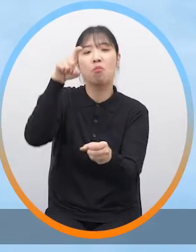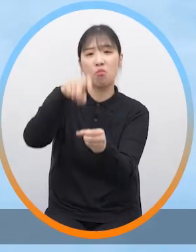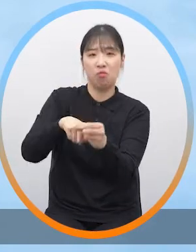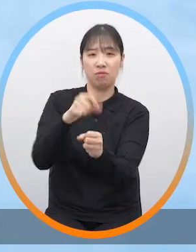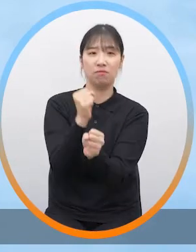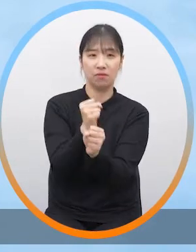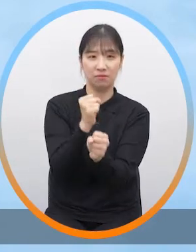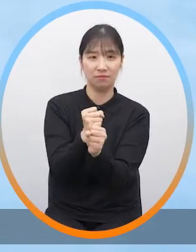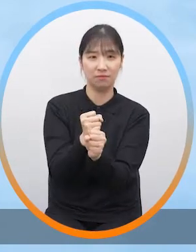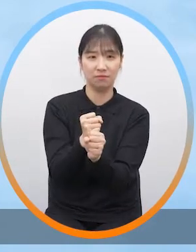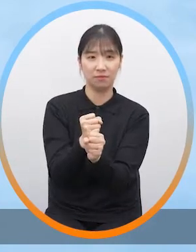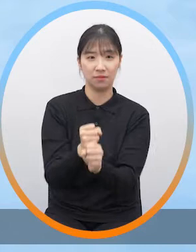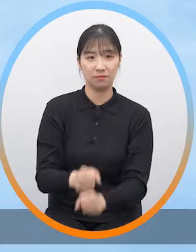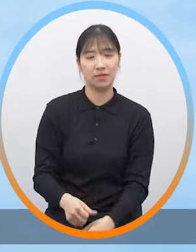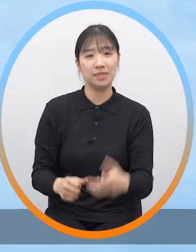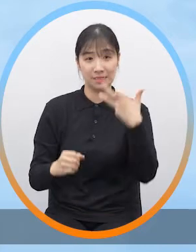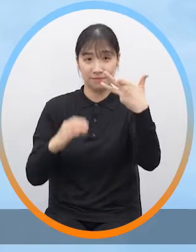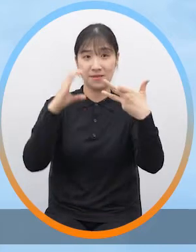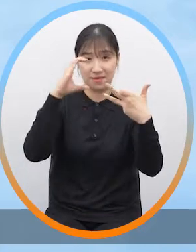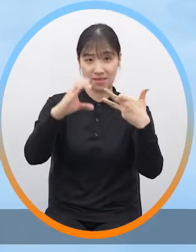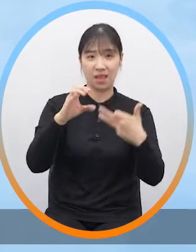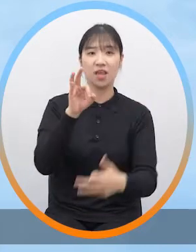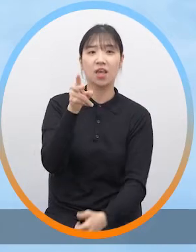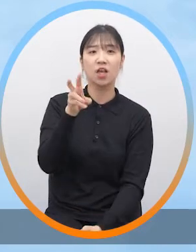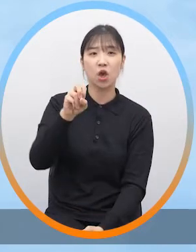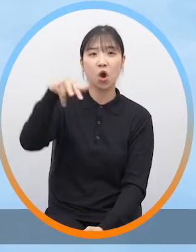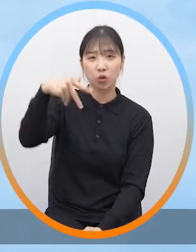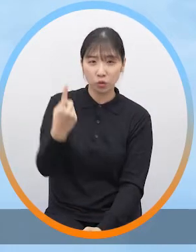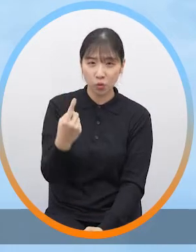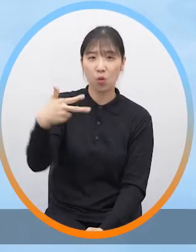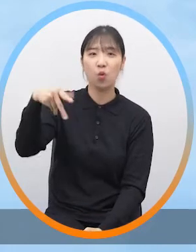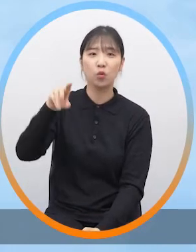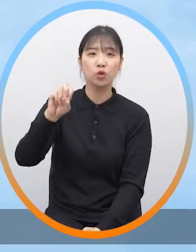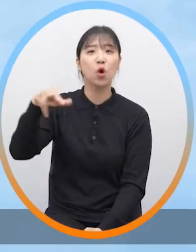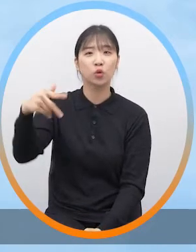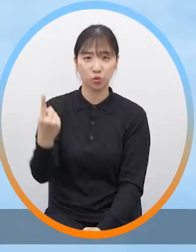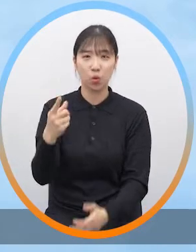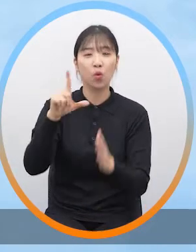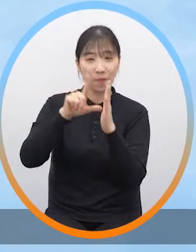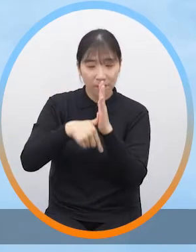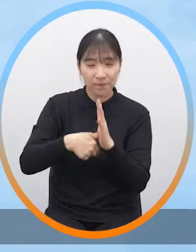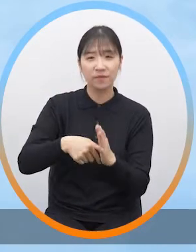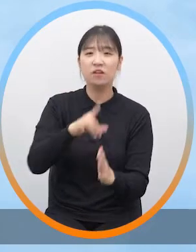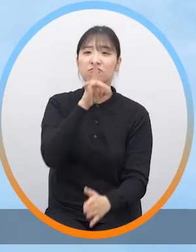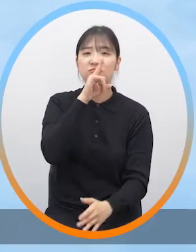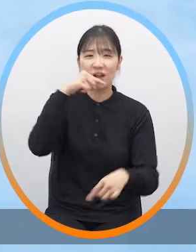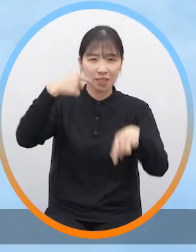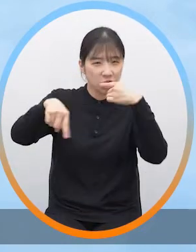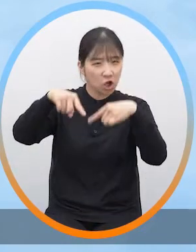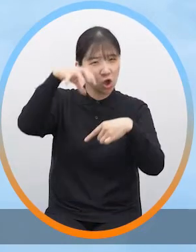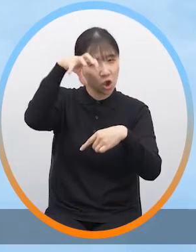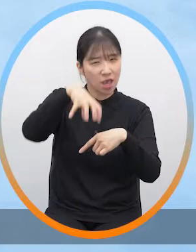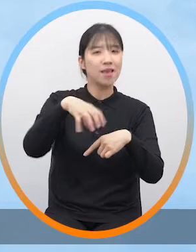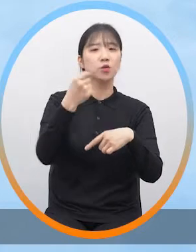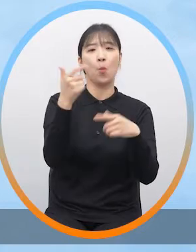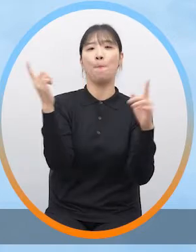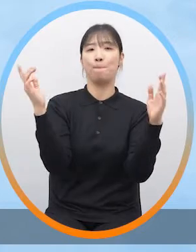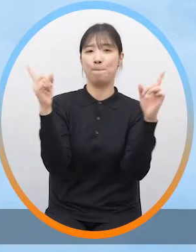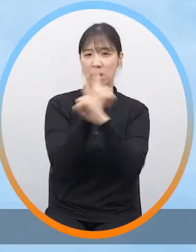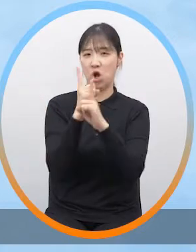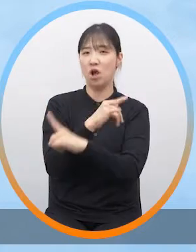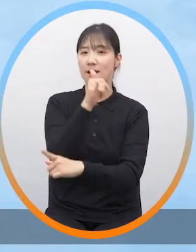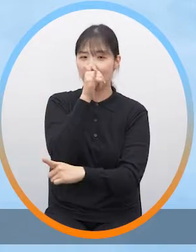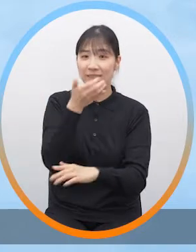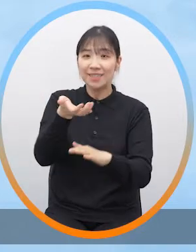하는데요. 18세기 영조 정조대가 되면 중앙정계에 큰 변화가 생깁니다.